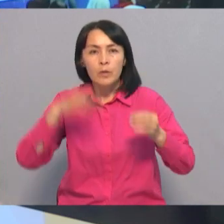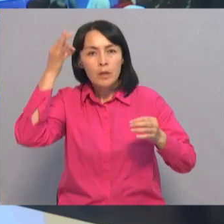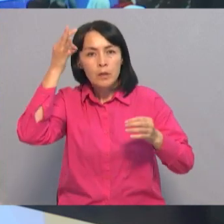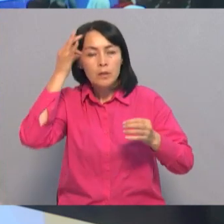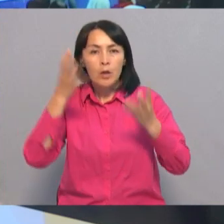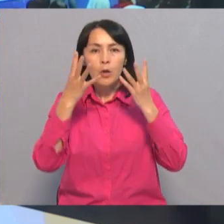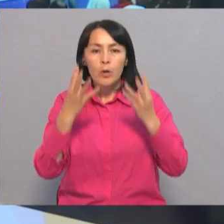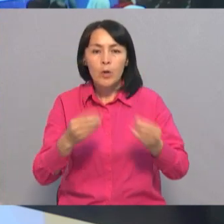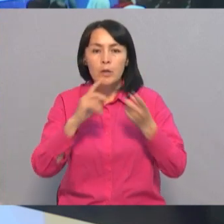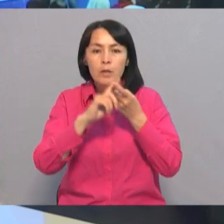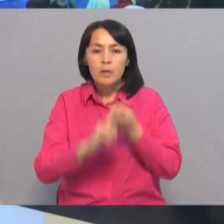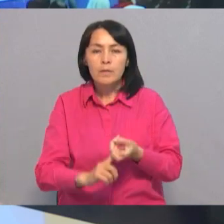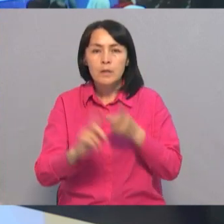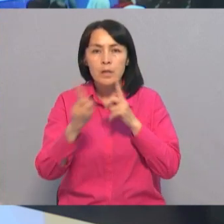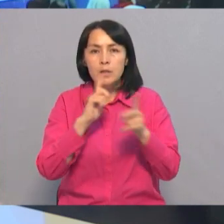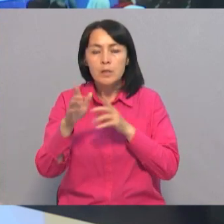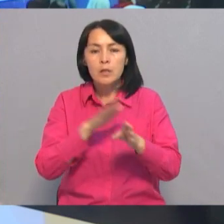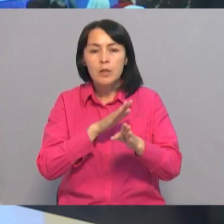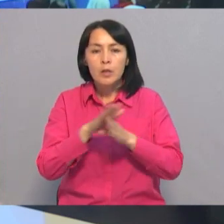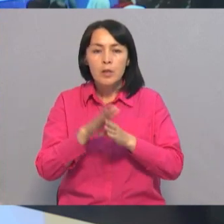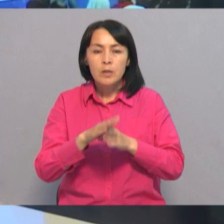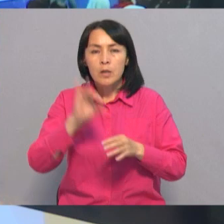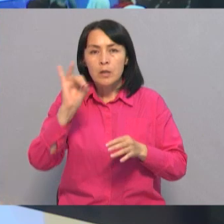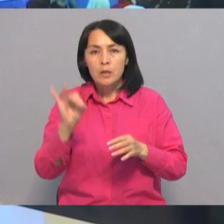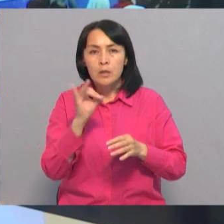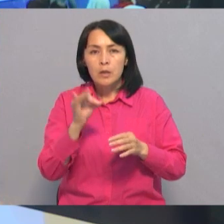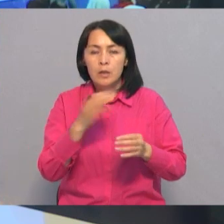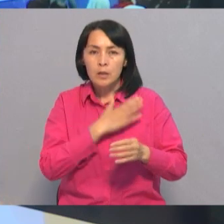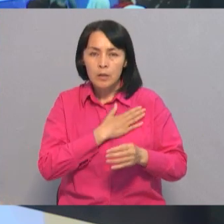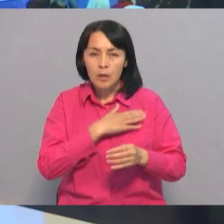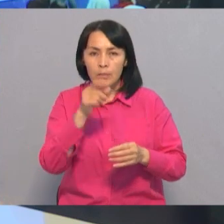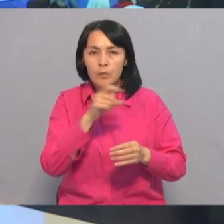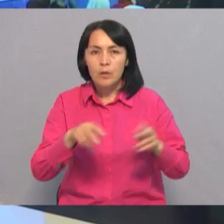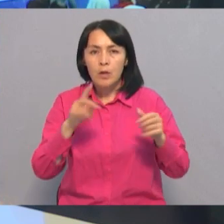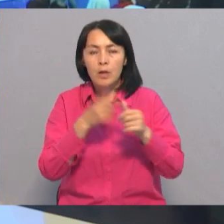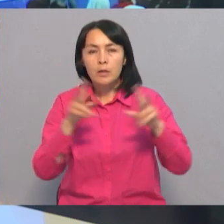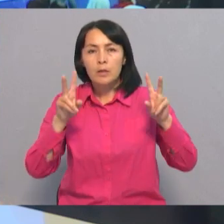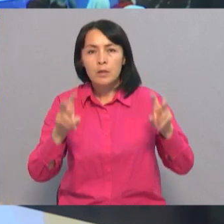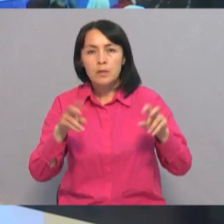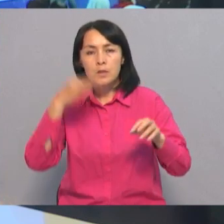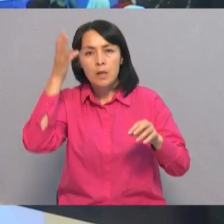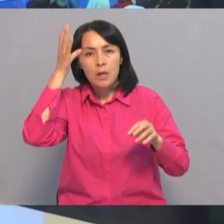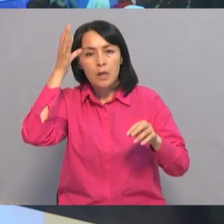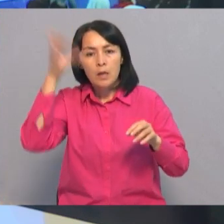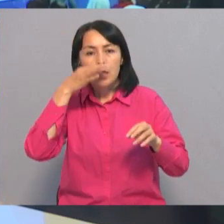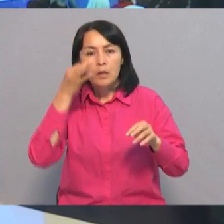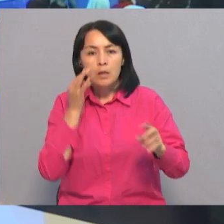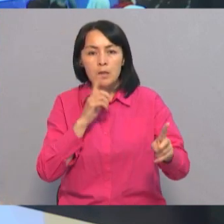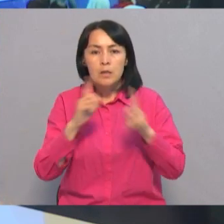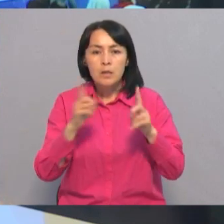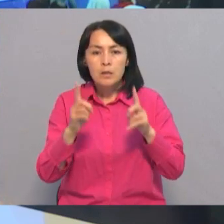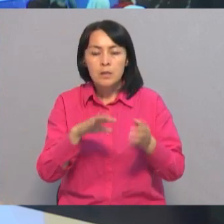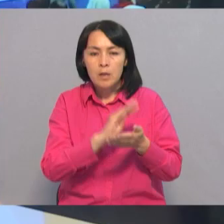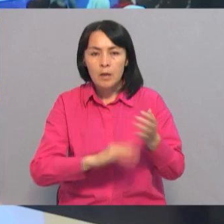алу күніне байланысты жиын ұйымдастырылды. Тарих, тағылым, тұлға атты тарихи танымды ғылыми тәжірибелік конференцияны